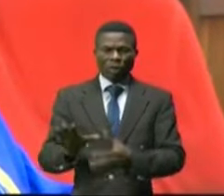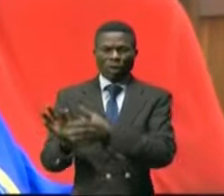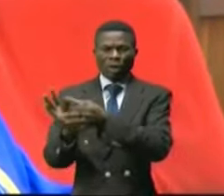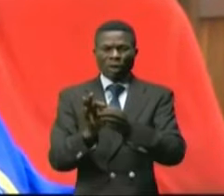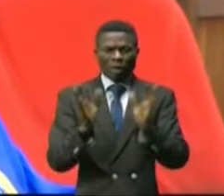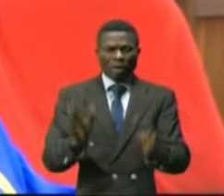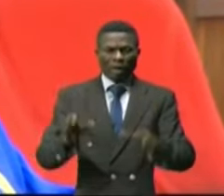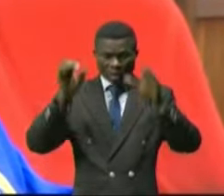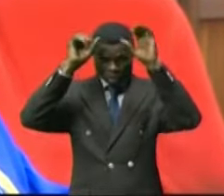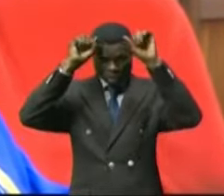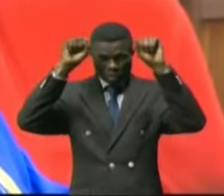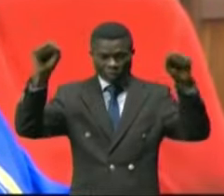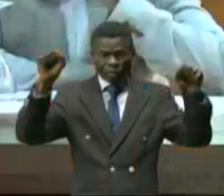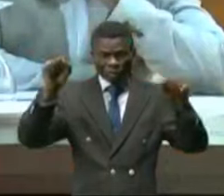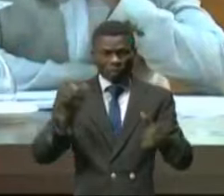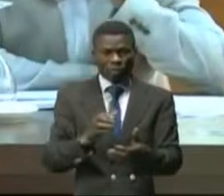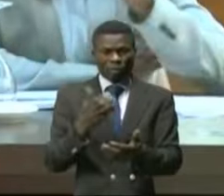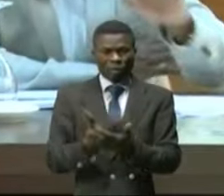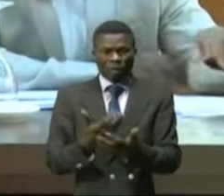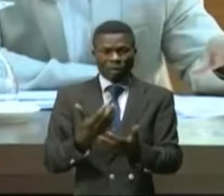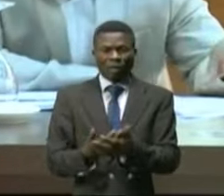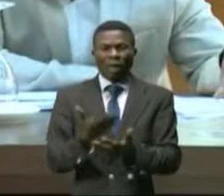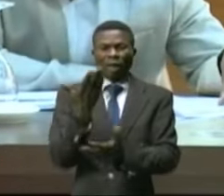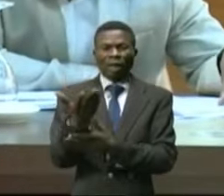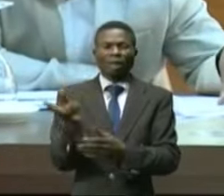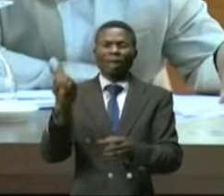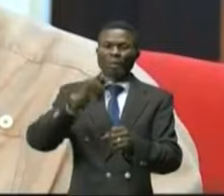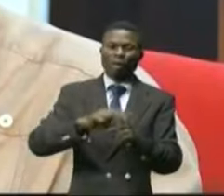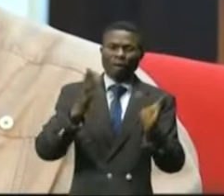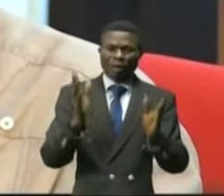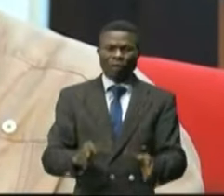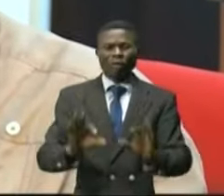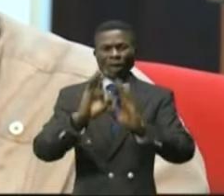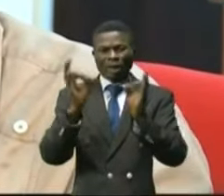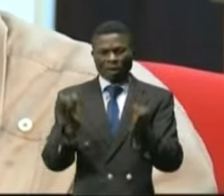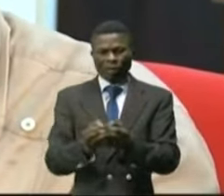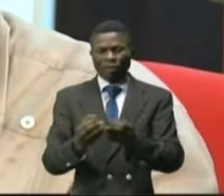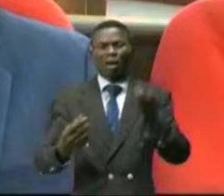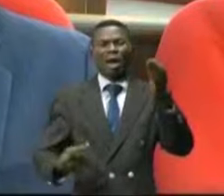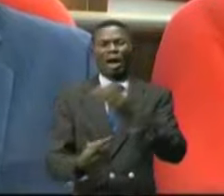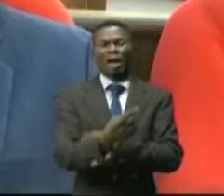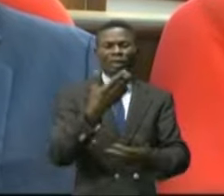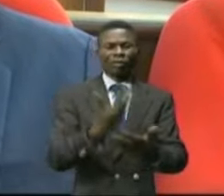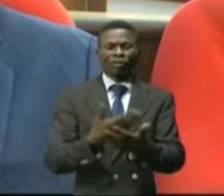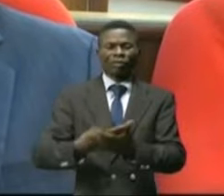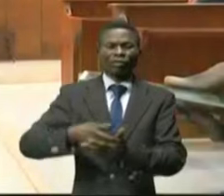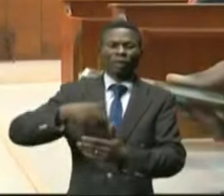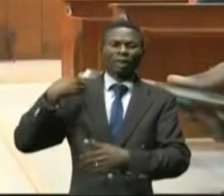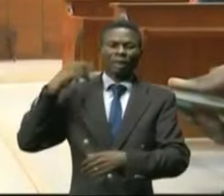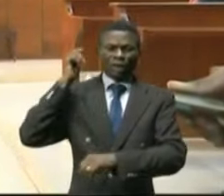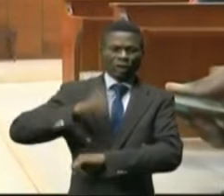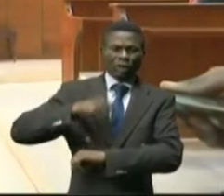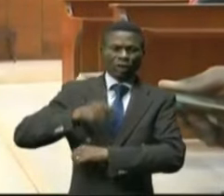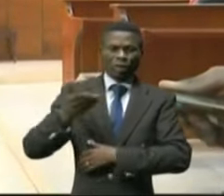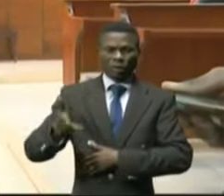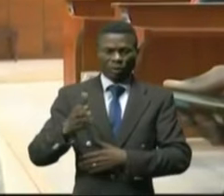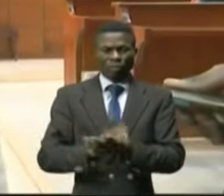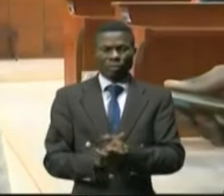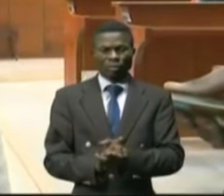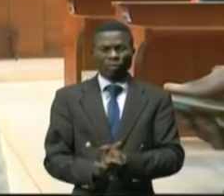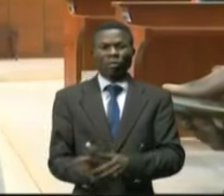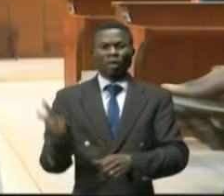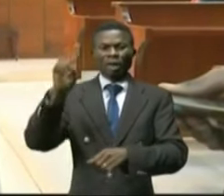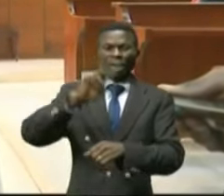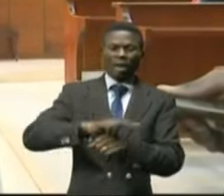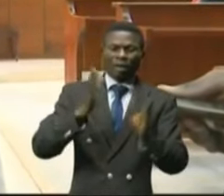coordination présidentielle invite les victimes ou leurs familles à saisir directement la justice. Les victimes ou les familles des